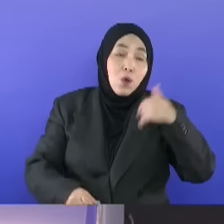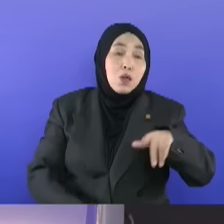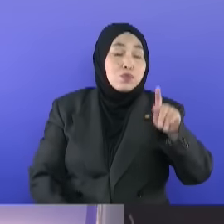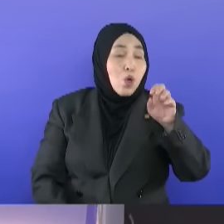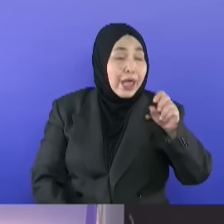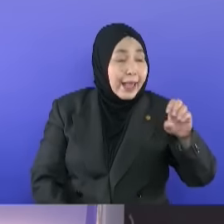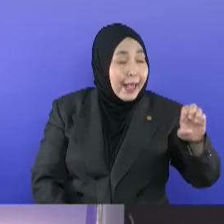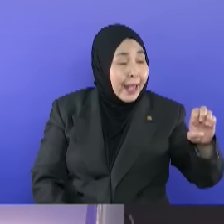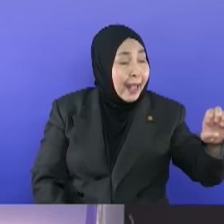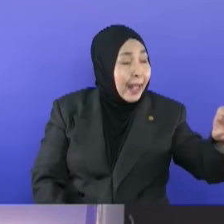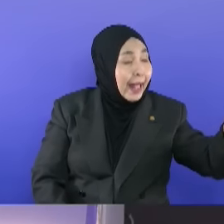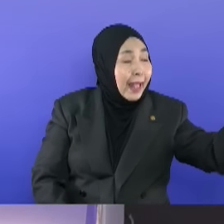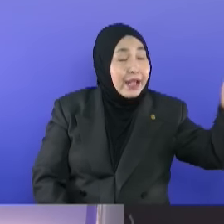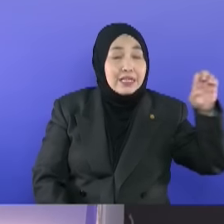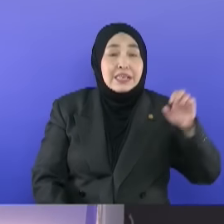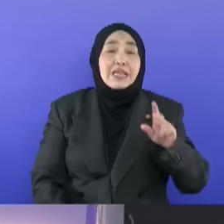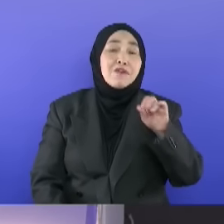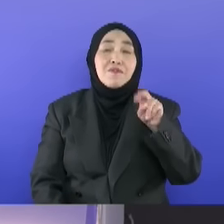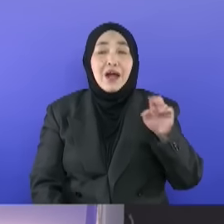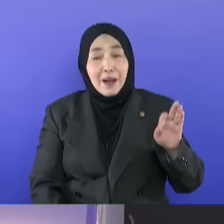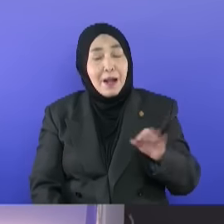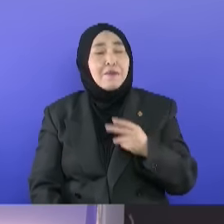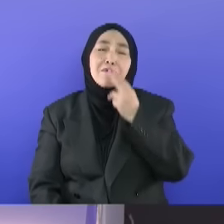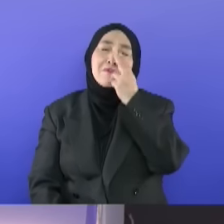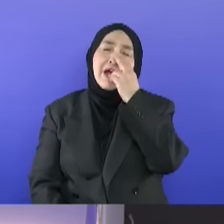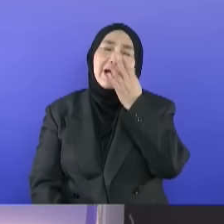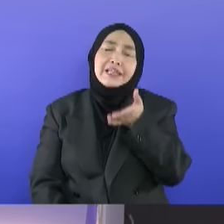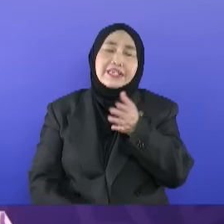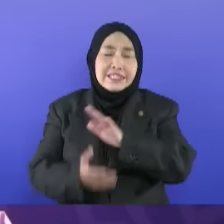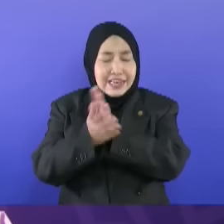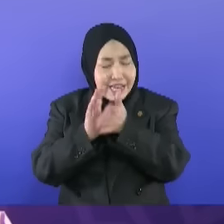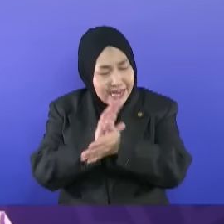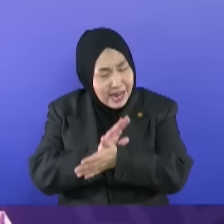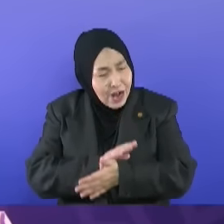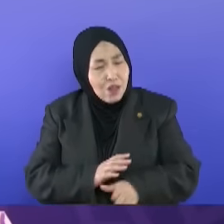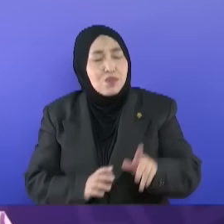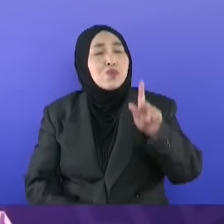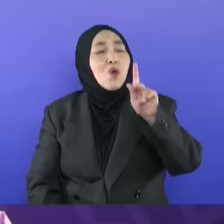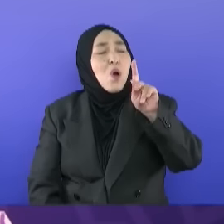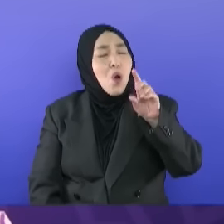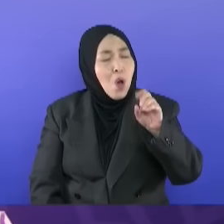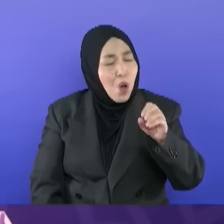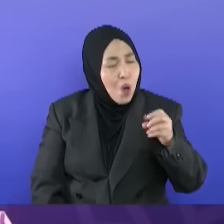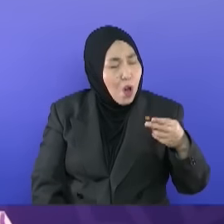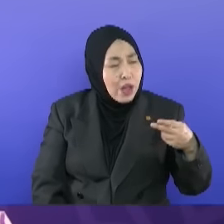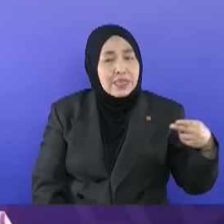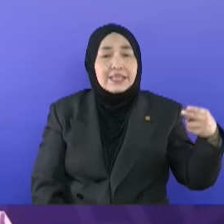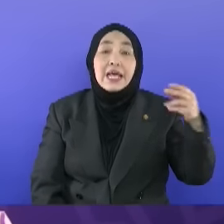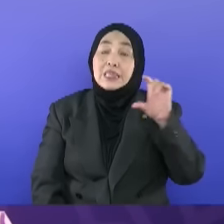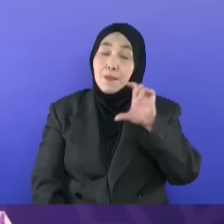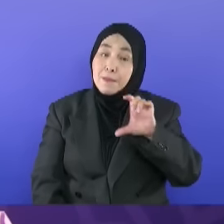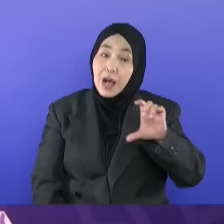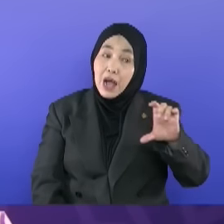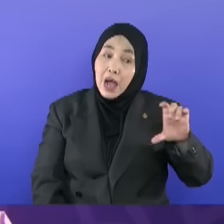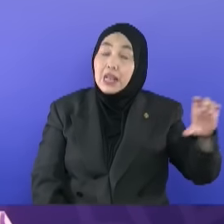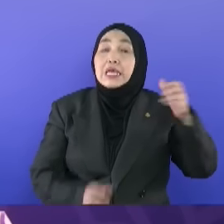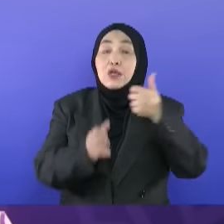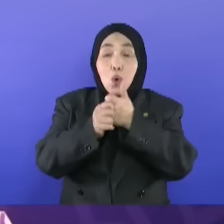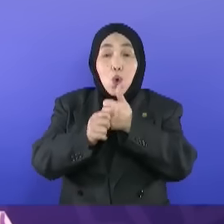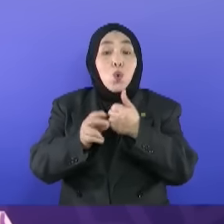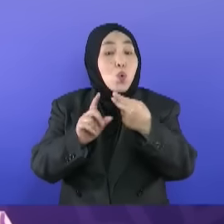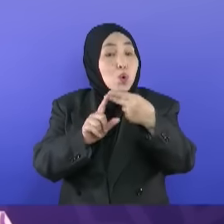Watifah. Ha dia macam tu. Ha jadi patutnya ta yang panjang tu semua tebal sebab ikut huruf